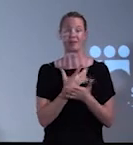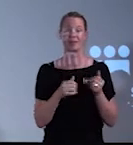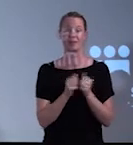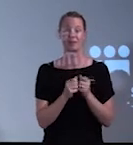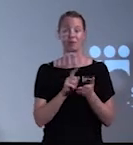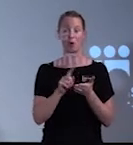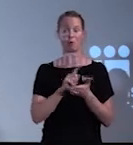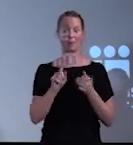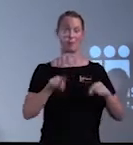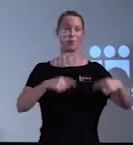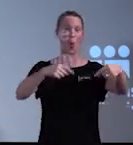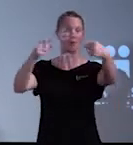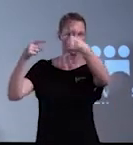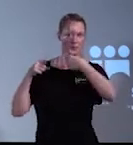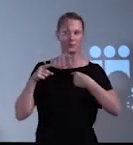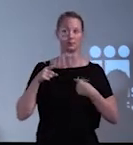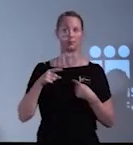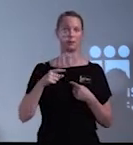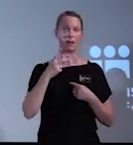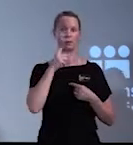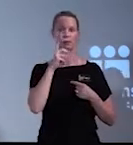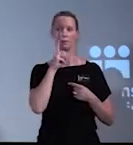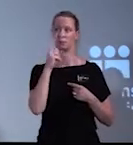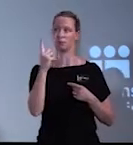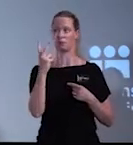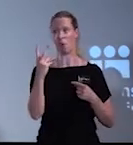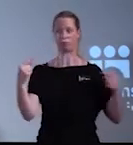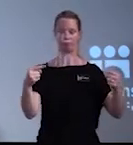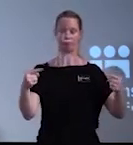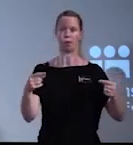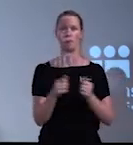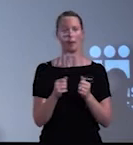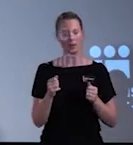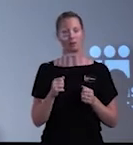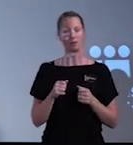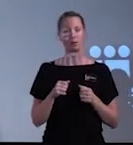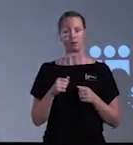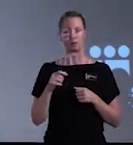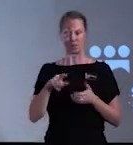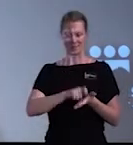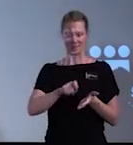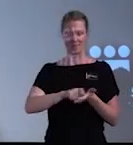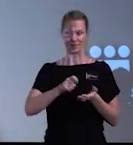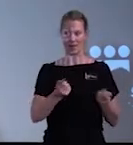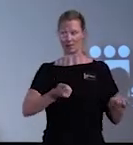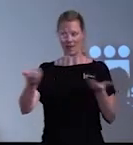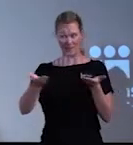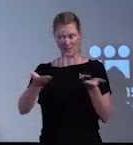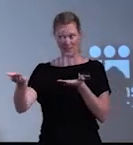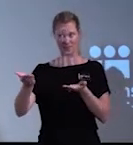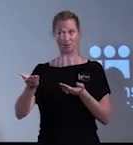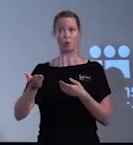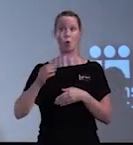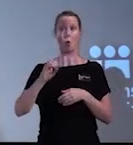blir ofta protester kring de röster som, två röster som vi har hört här. Men så är det också så att nu är den här skrivelsen ute på remiss, och om man kan